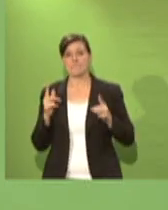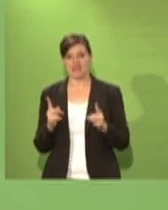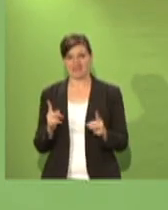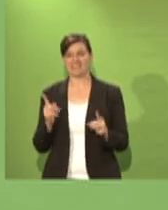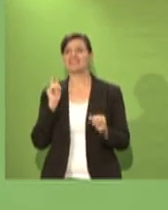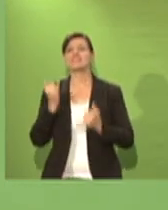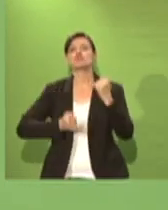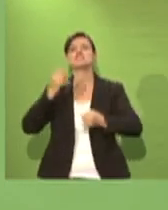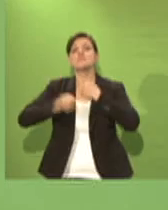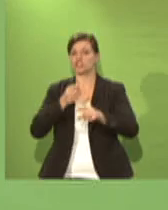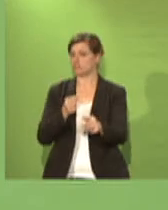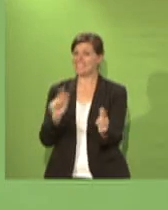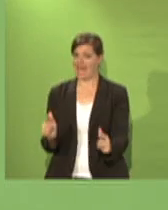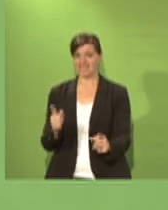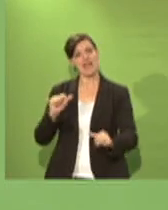Industriemaschinen.